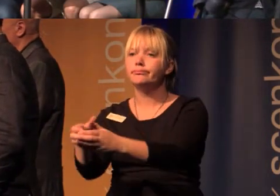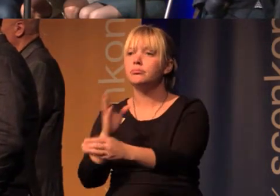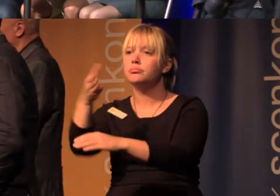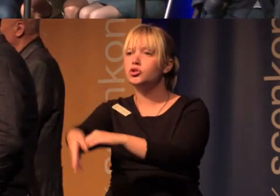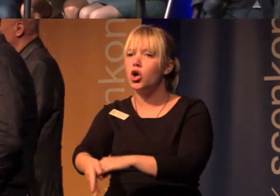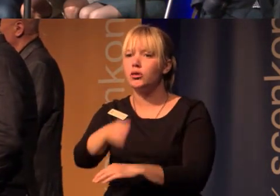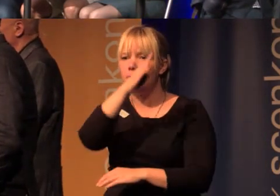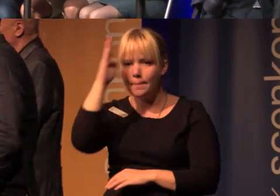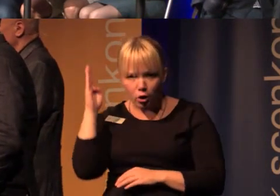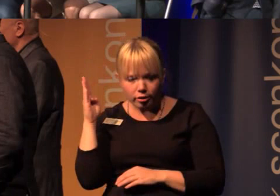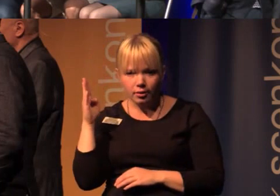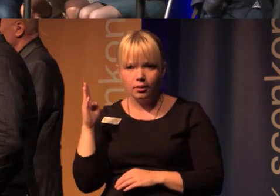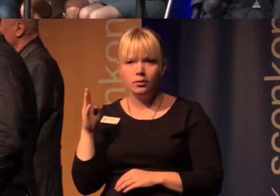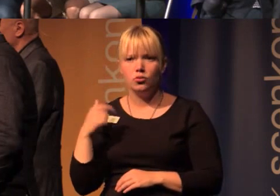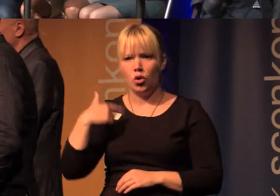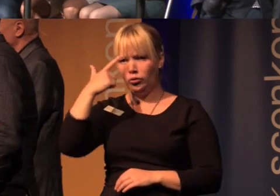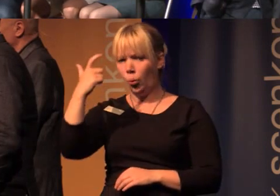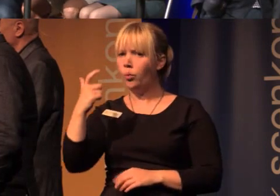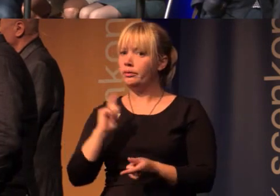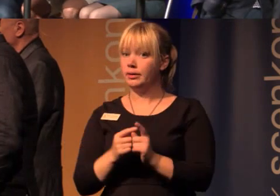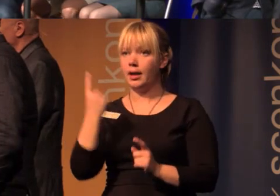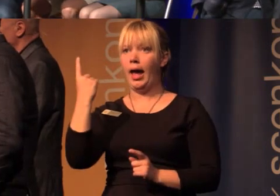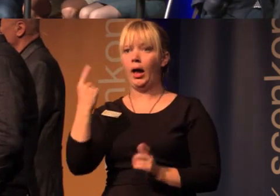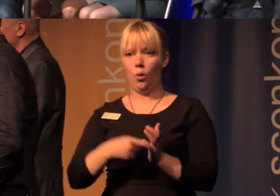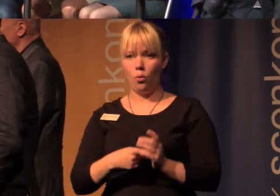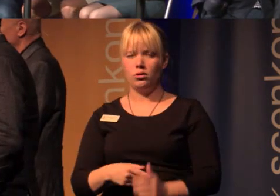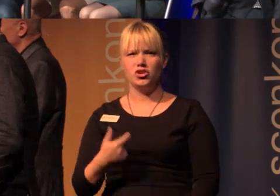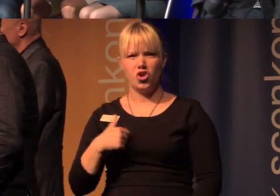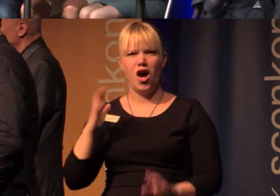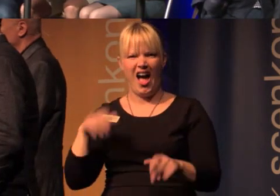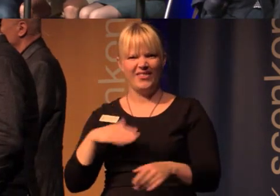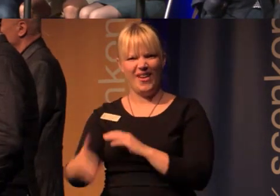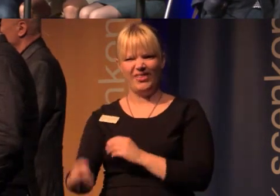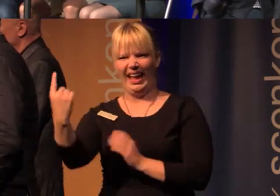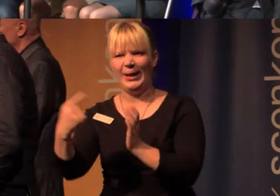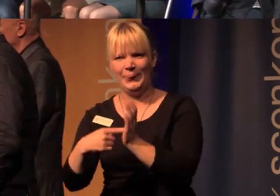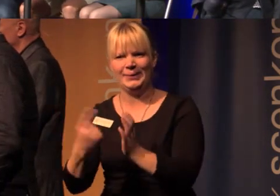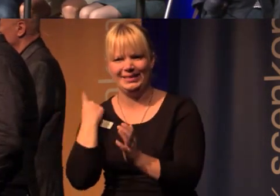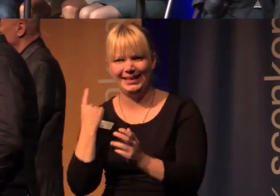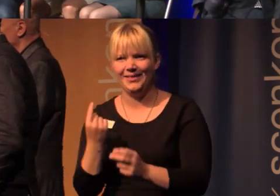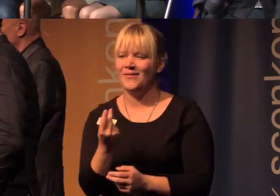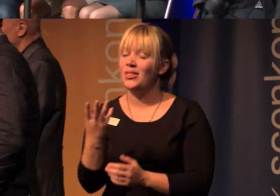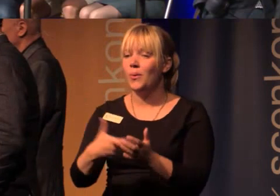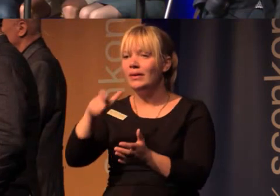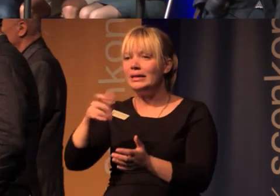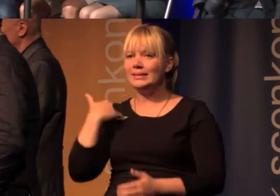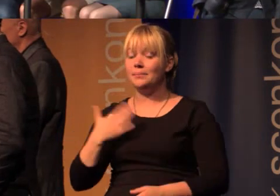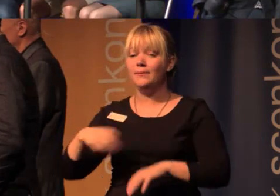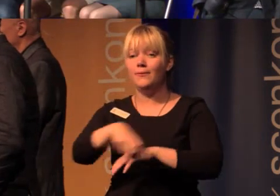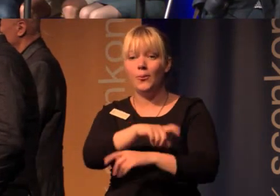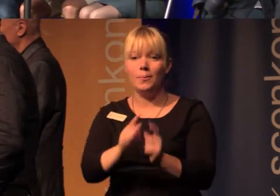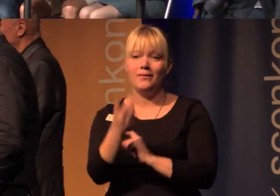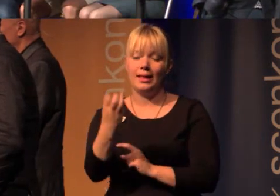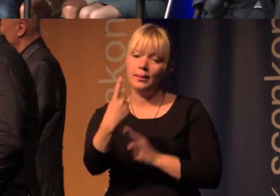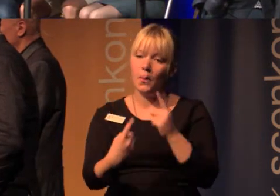var kanske enda gången som man kommer till Dramaten. Jag har varit på Dramaten en gång efter det, och det var för några veckor sedan när min fru fyllde